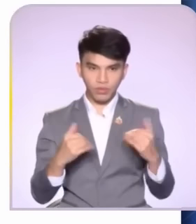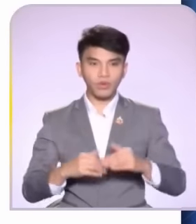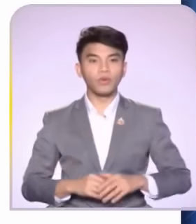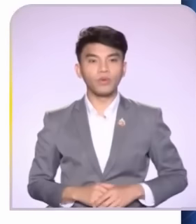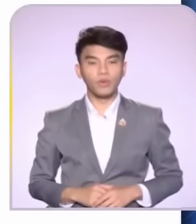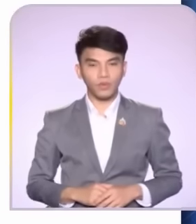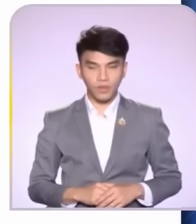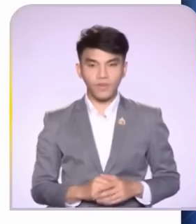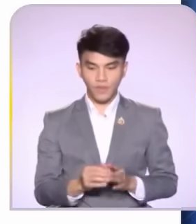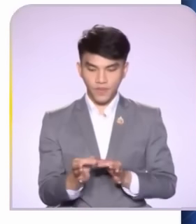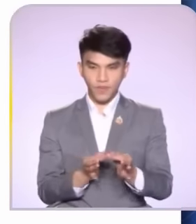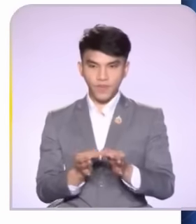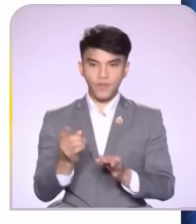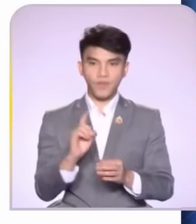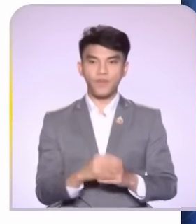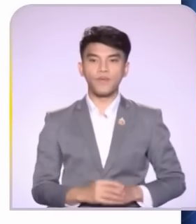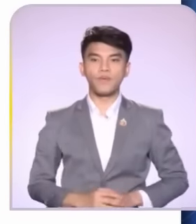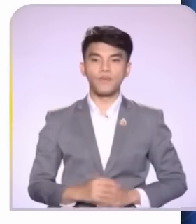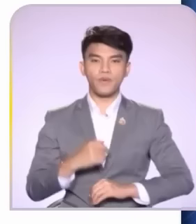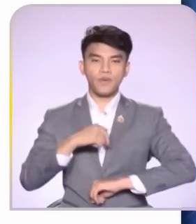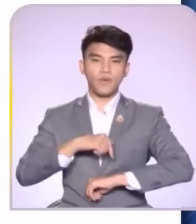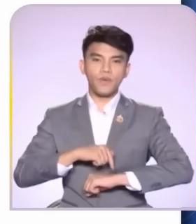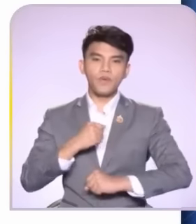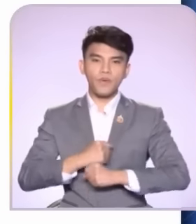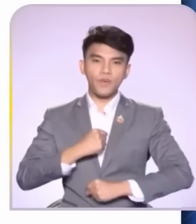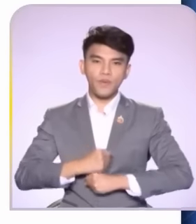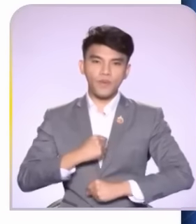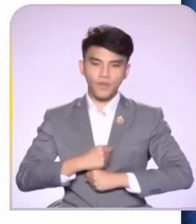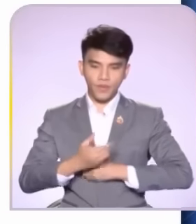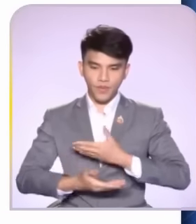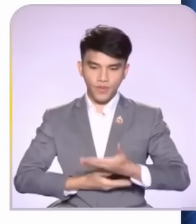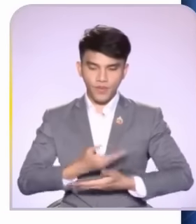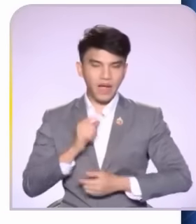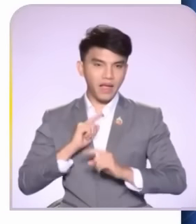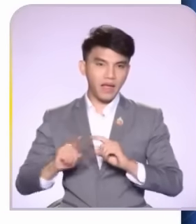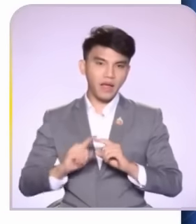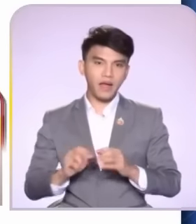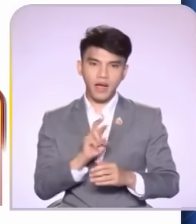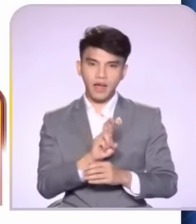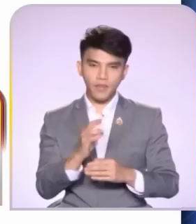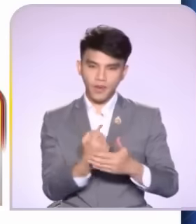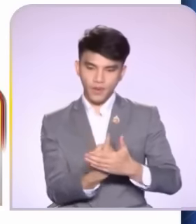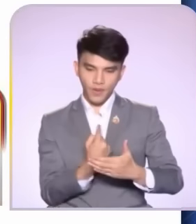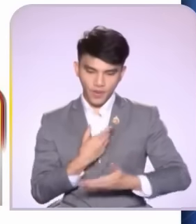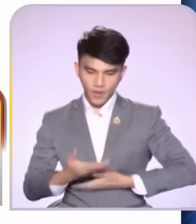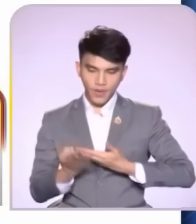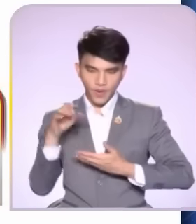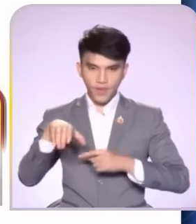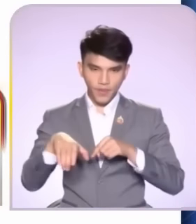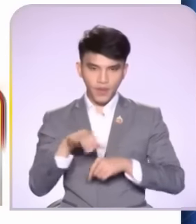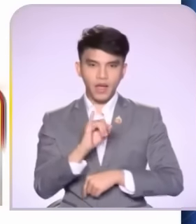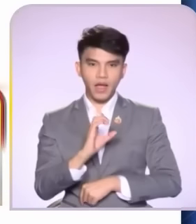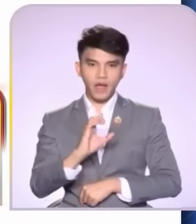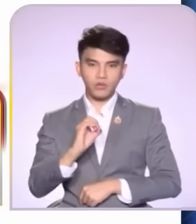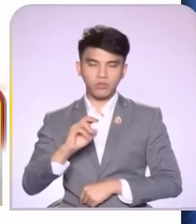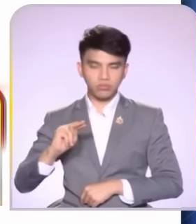ะครับโพสต์ชี้แจงบอกว่าตลอดระยะเวลาที่ทำธุรกิจขายปลีกขายส่งผ่านระบบตัวแทนภายใต้บริษัท The Icon